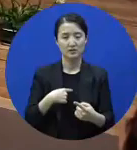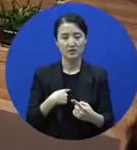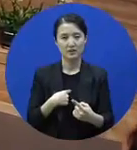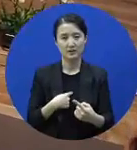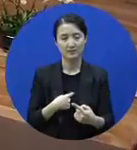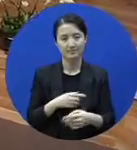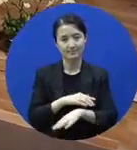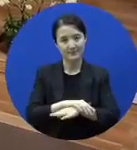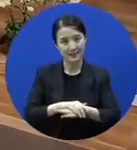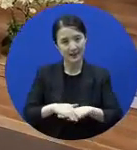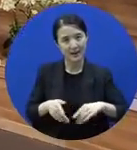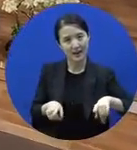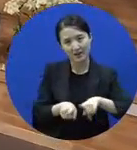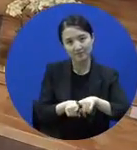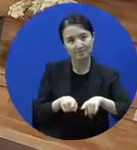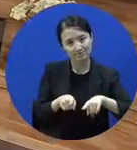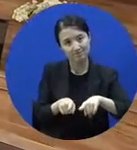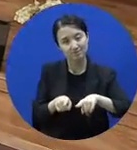상황들 아니면 전 세계가 점점